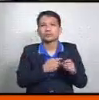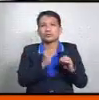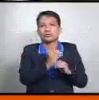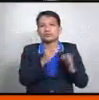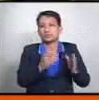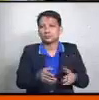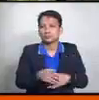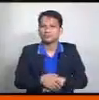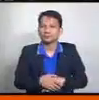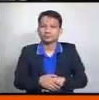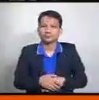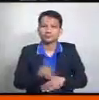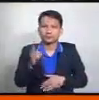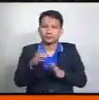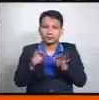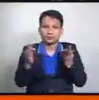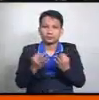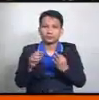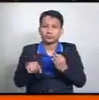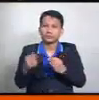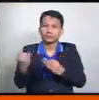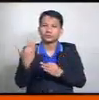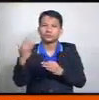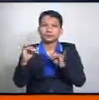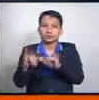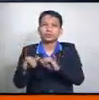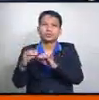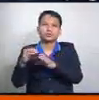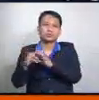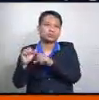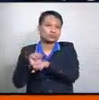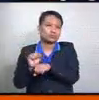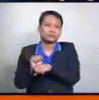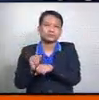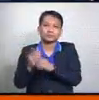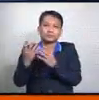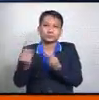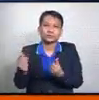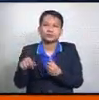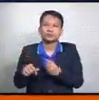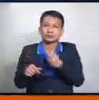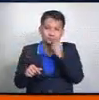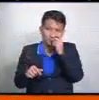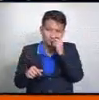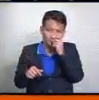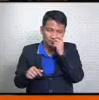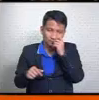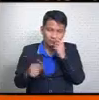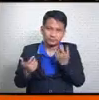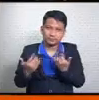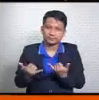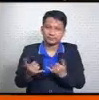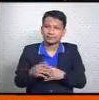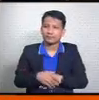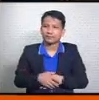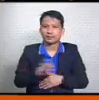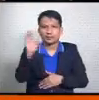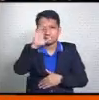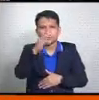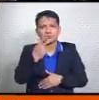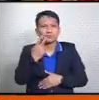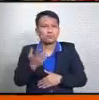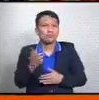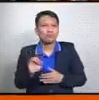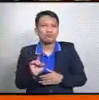ng bahay, isang pamilya at ilang stay-in workers naman ang nawalan ng tirahan. Sa ngayon, inaalam pa